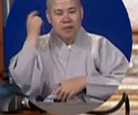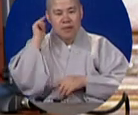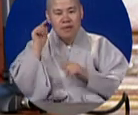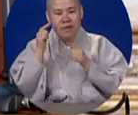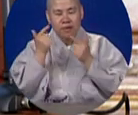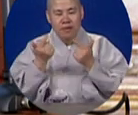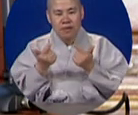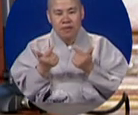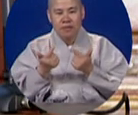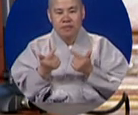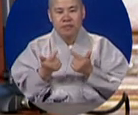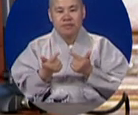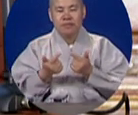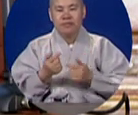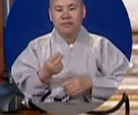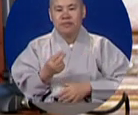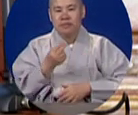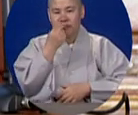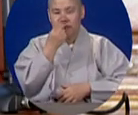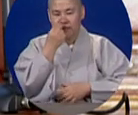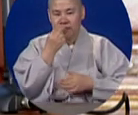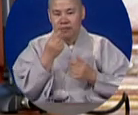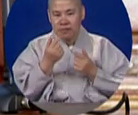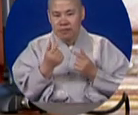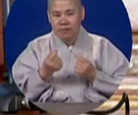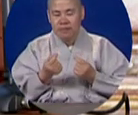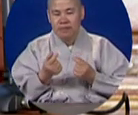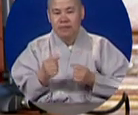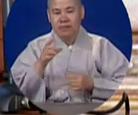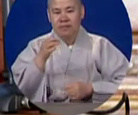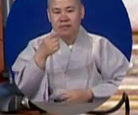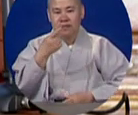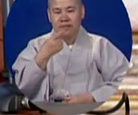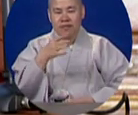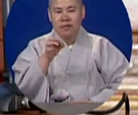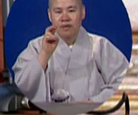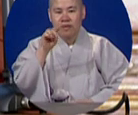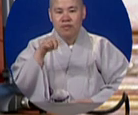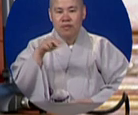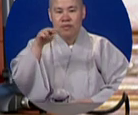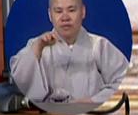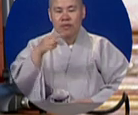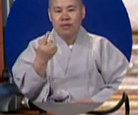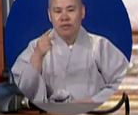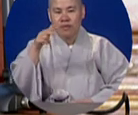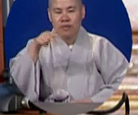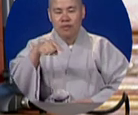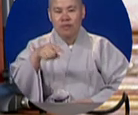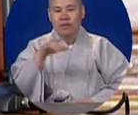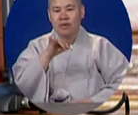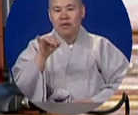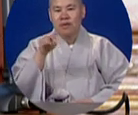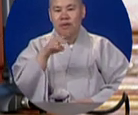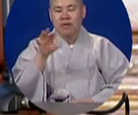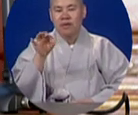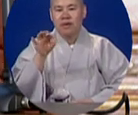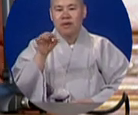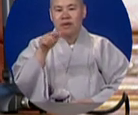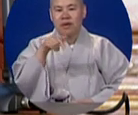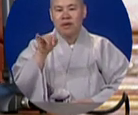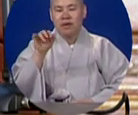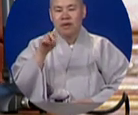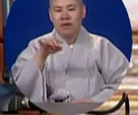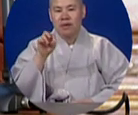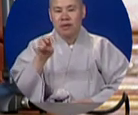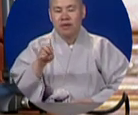냄새 맡은 것도 똑하고 이게 이제 응무소주의 생기십니다 머무는 바 없이 그 마음을 내라 그럼 여기서